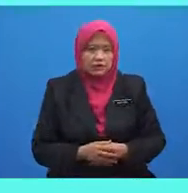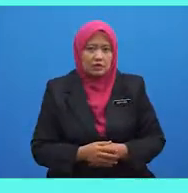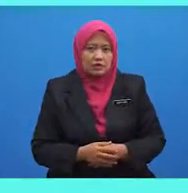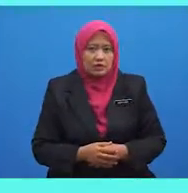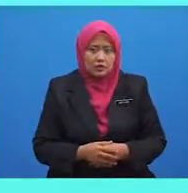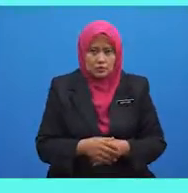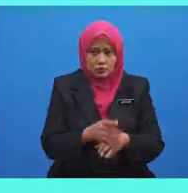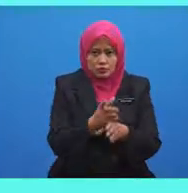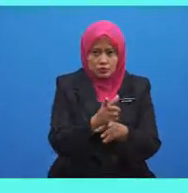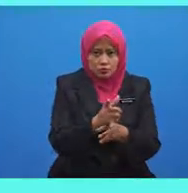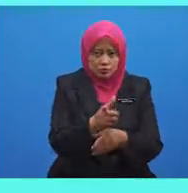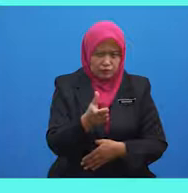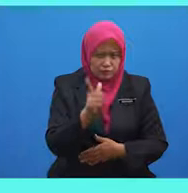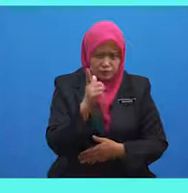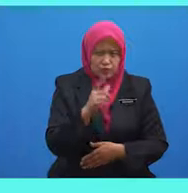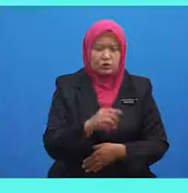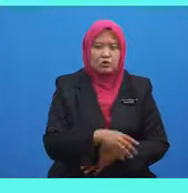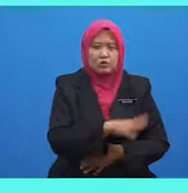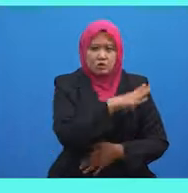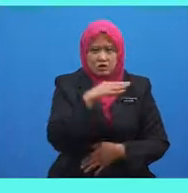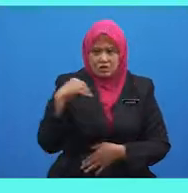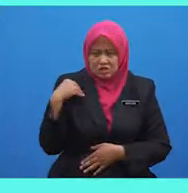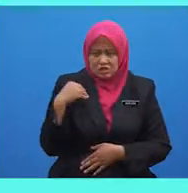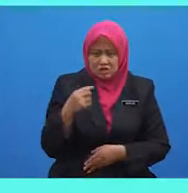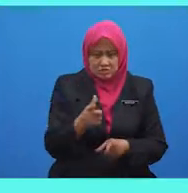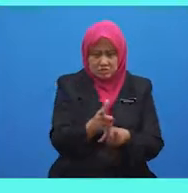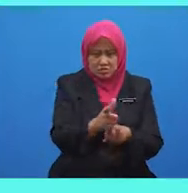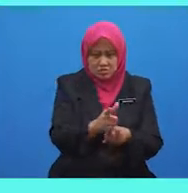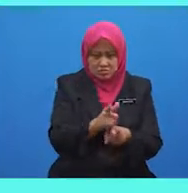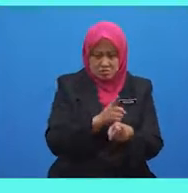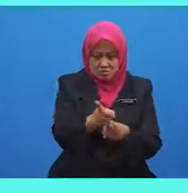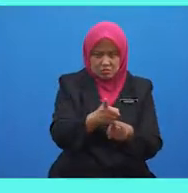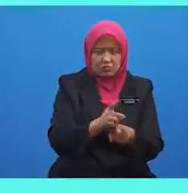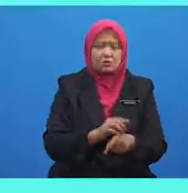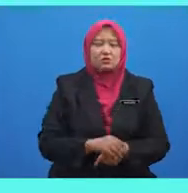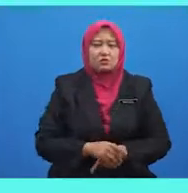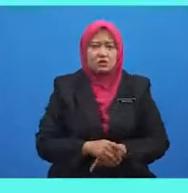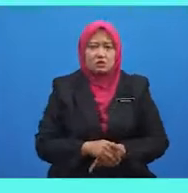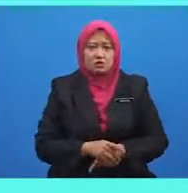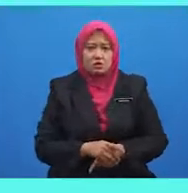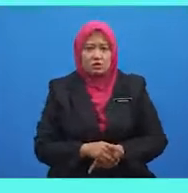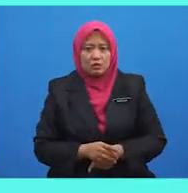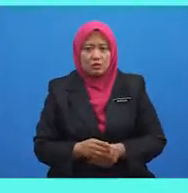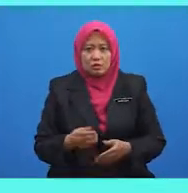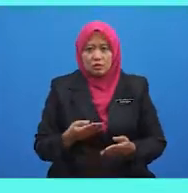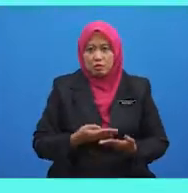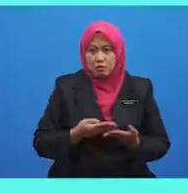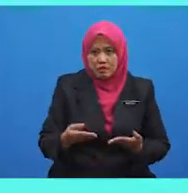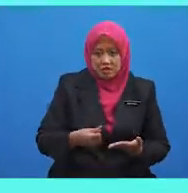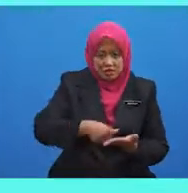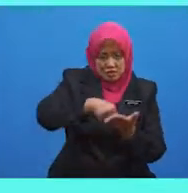Pedilan api daripada kapal meriam Portugis memberikan tekanan kepada askar Melaka untuk berundur ke